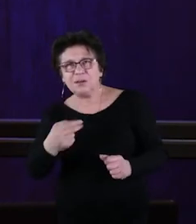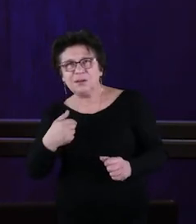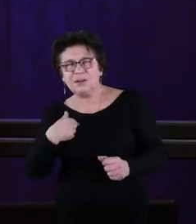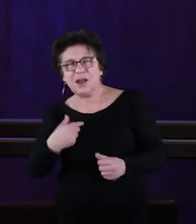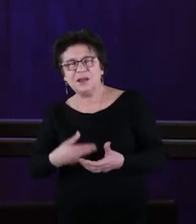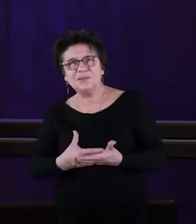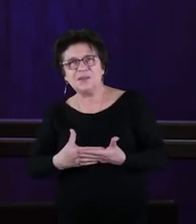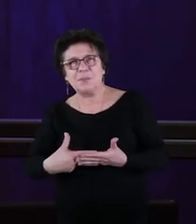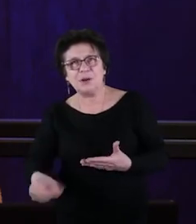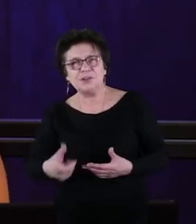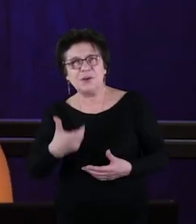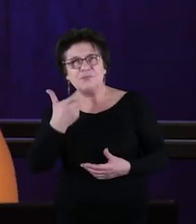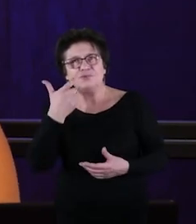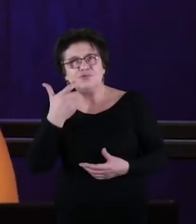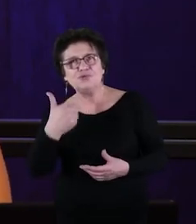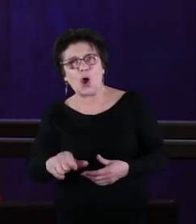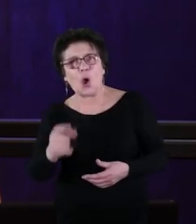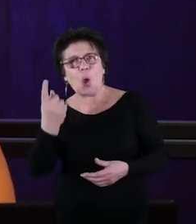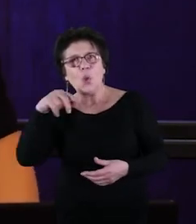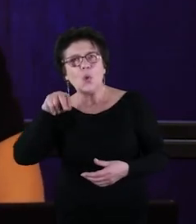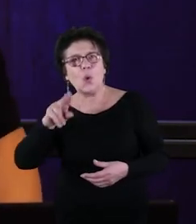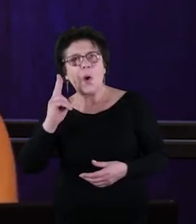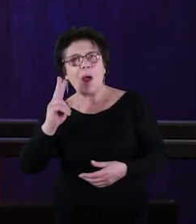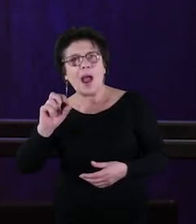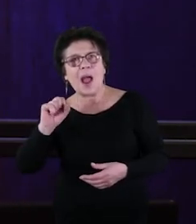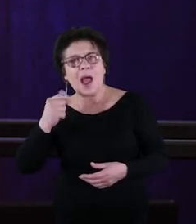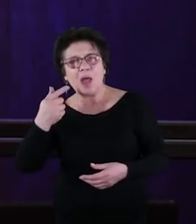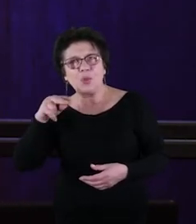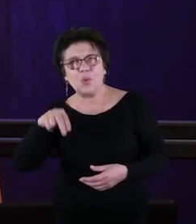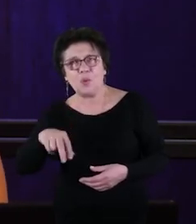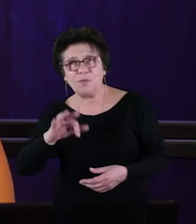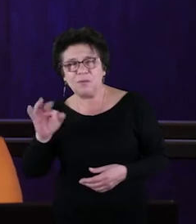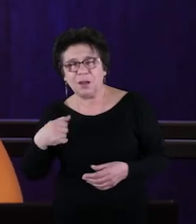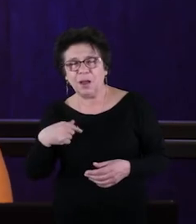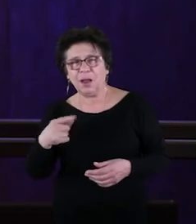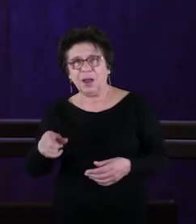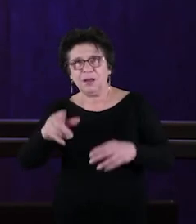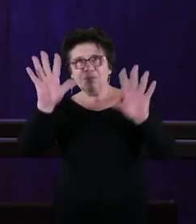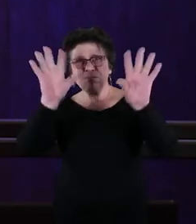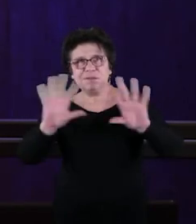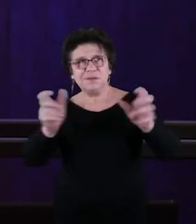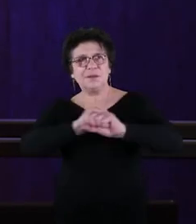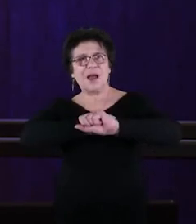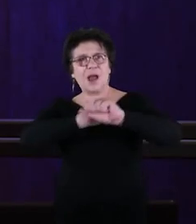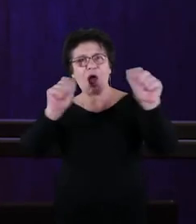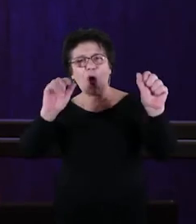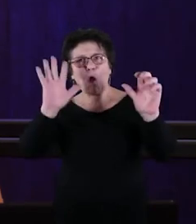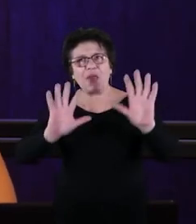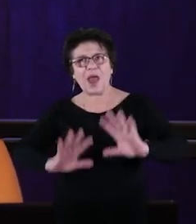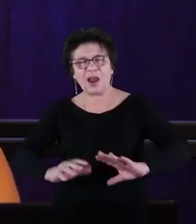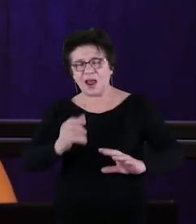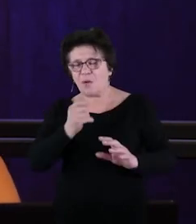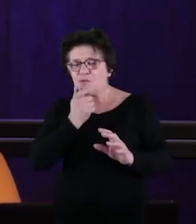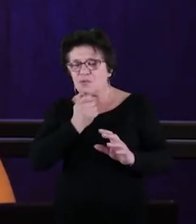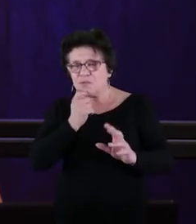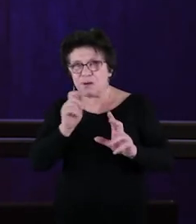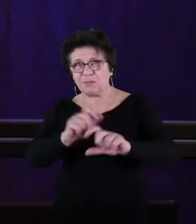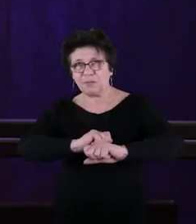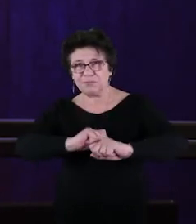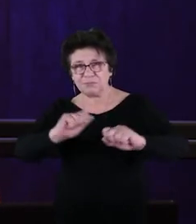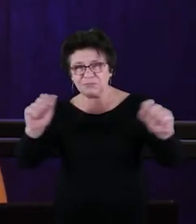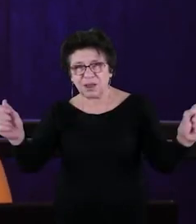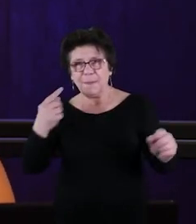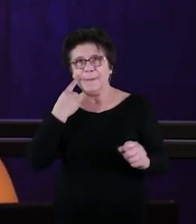dukatów to zapłaciła nie za wtajemniczenie tylko za ten bankiet na jej cześć więc nie tylko rozmawiamy o